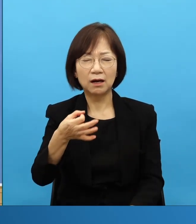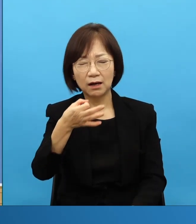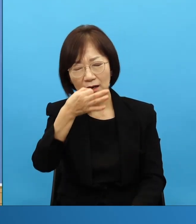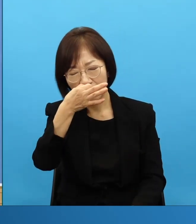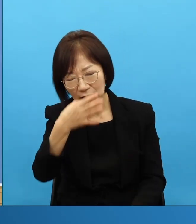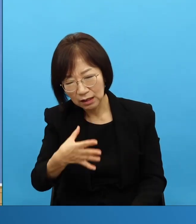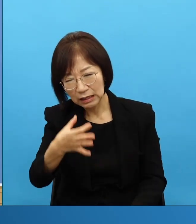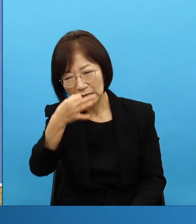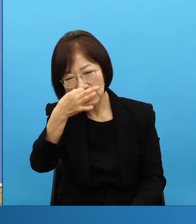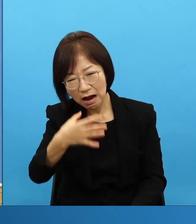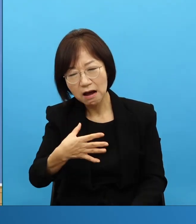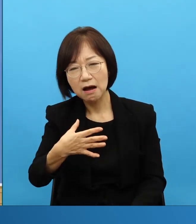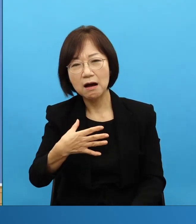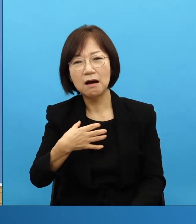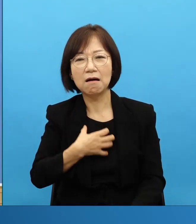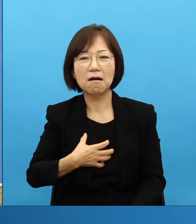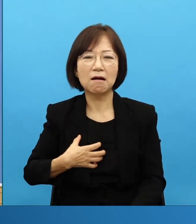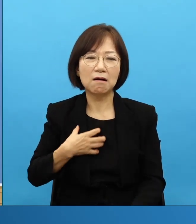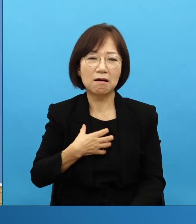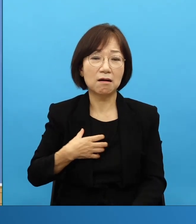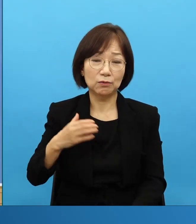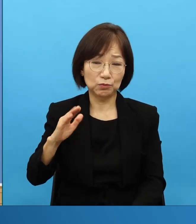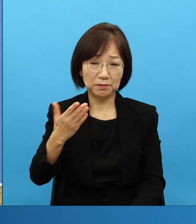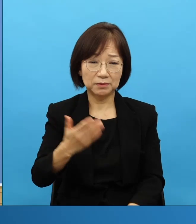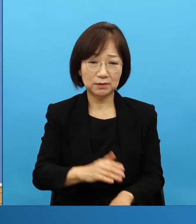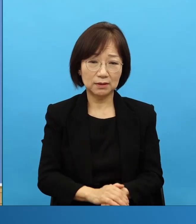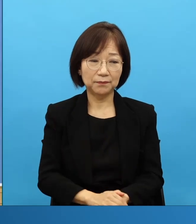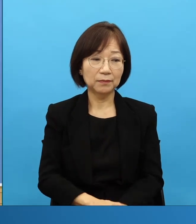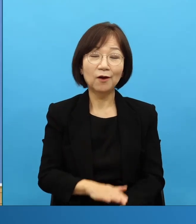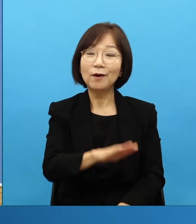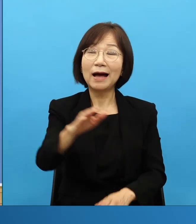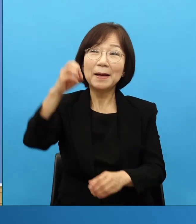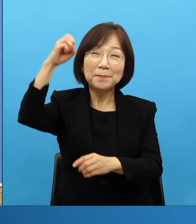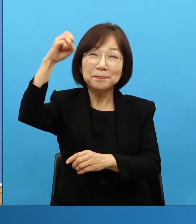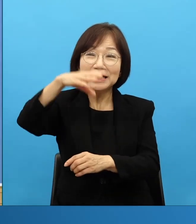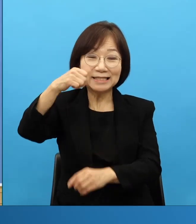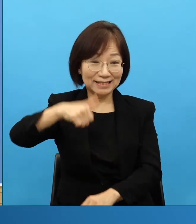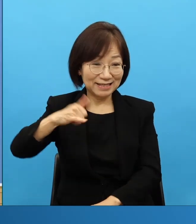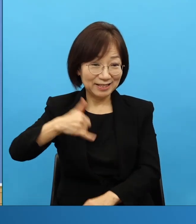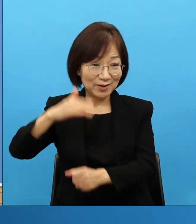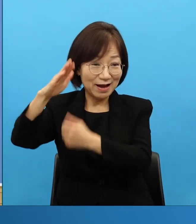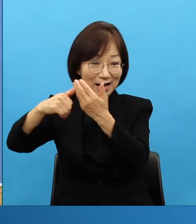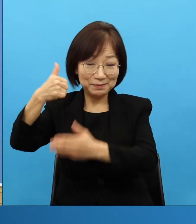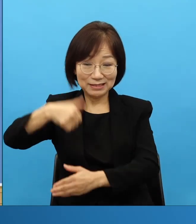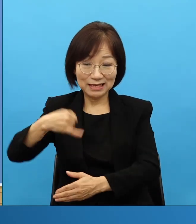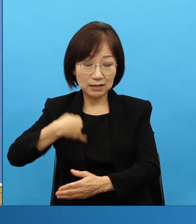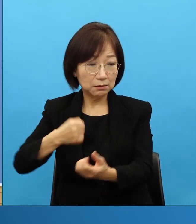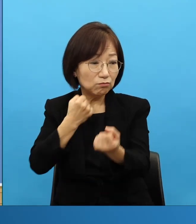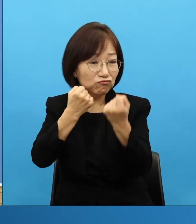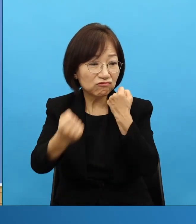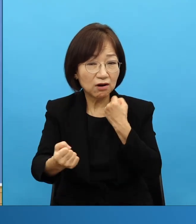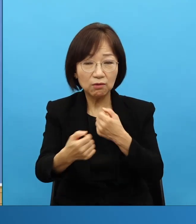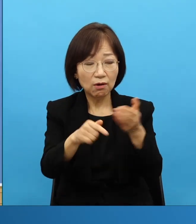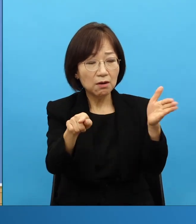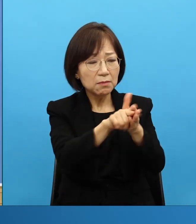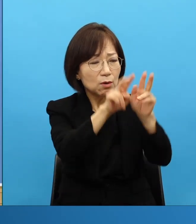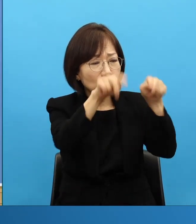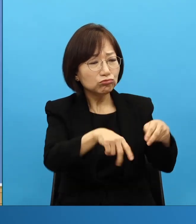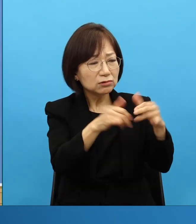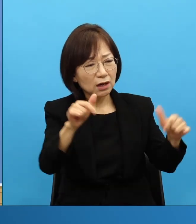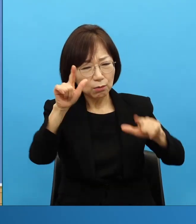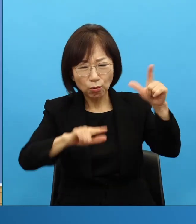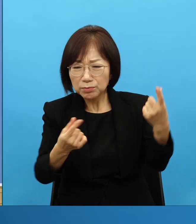how difficult is 여러분 that? 빛의 자녀가 불신자처럼 산다는 거는 이중고생이 이중고생. Think about it. You're children of the light and yet you have to 그렇잖아요. live your life in darkness. You're living